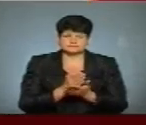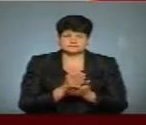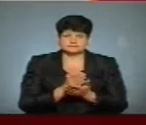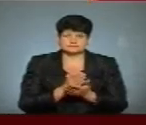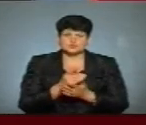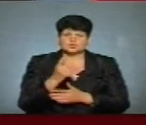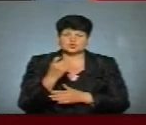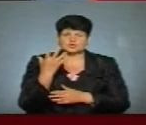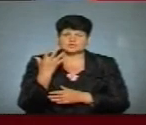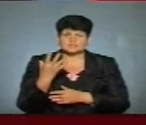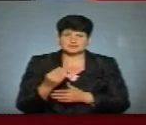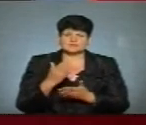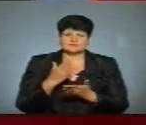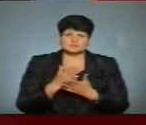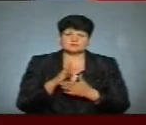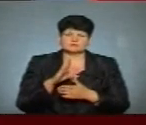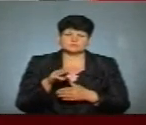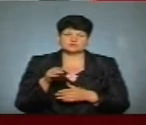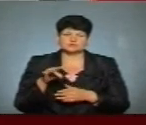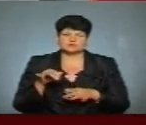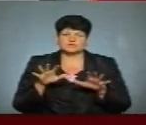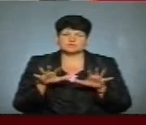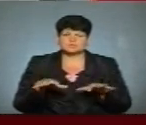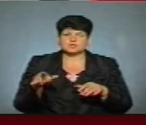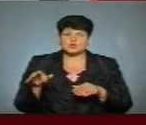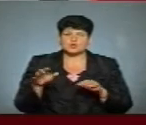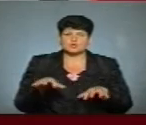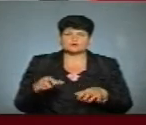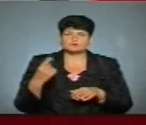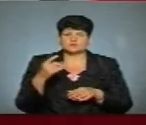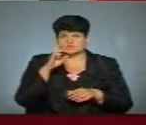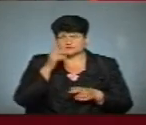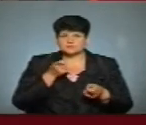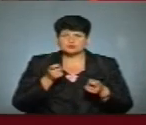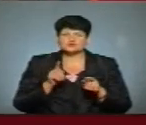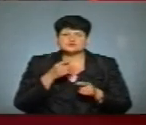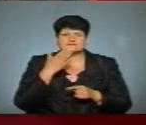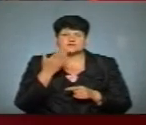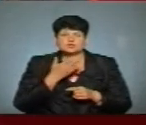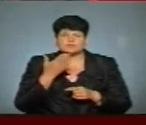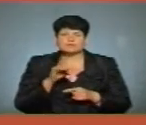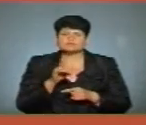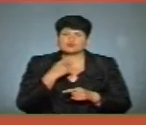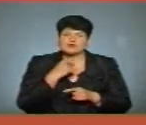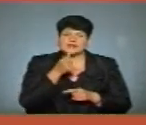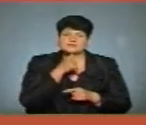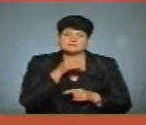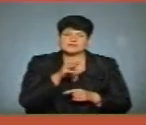100 днів перебуває Володимир Труш на посаді голови облдержадміністрації. Про що звітував та що про це кажуть експерти?